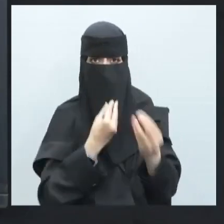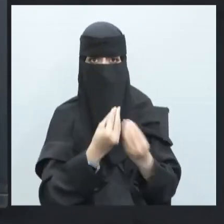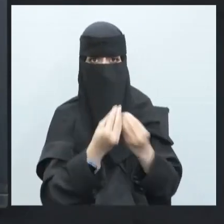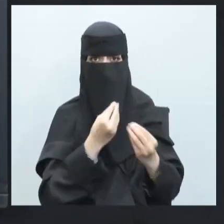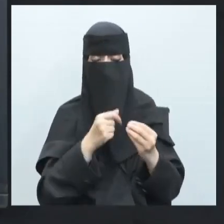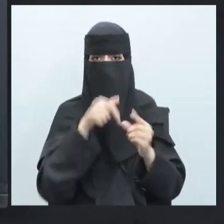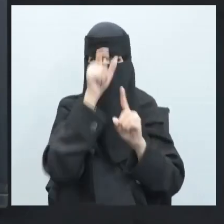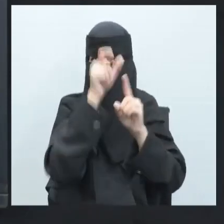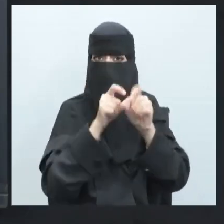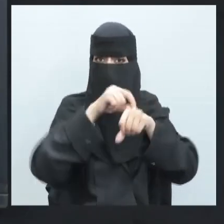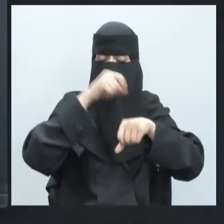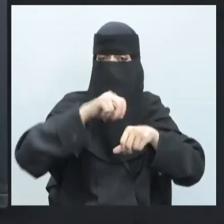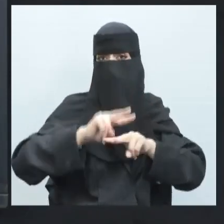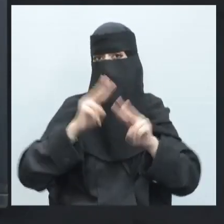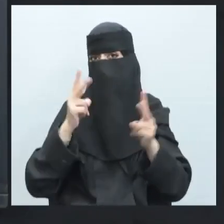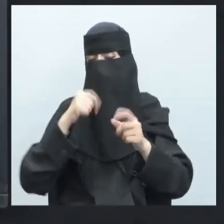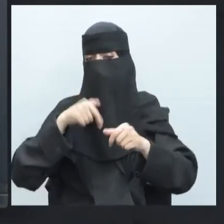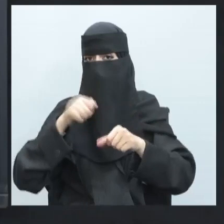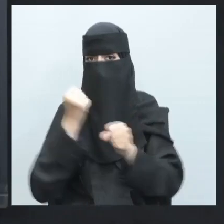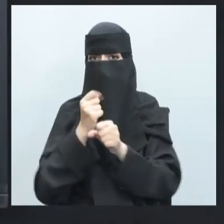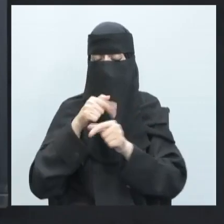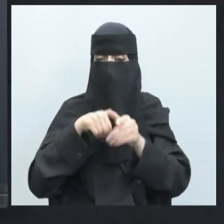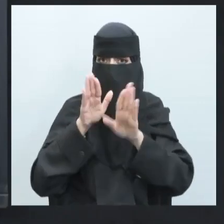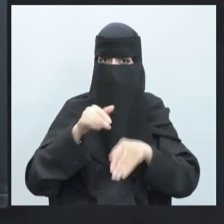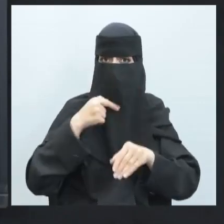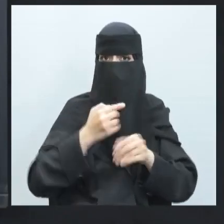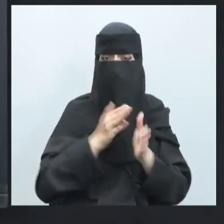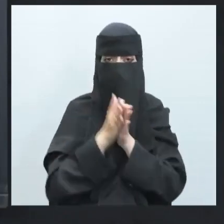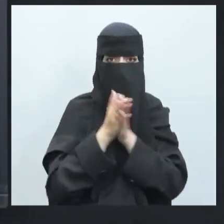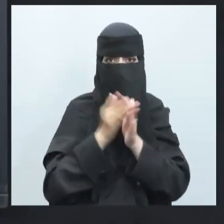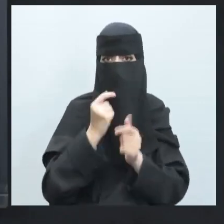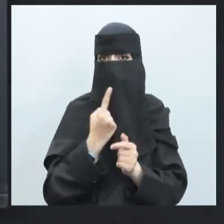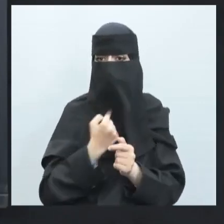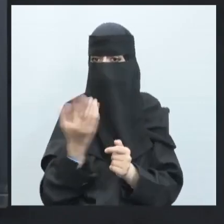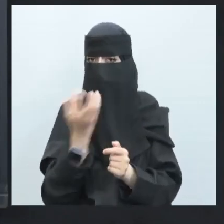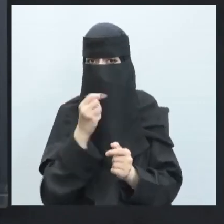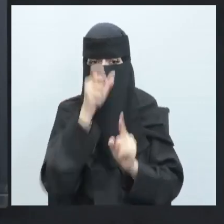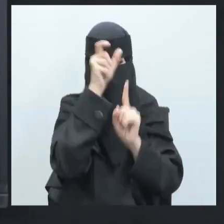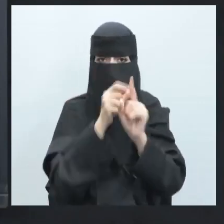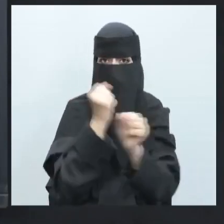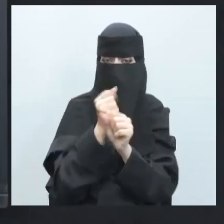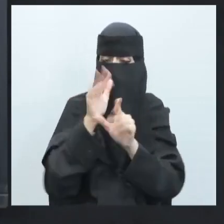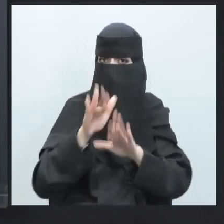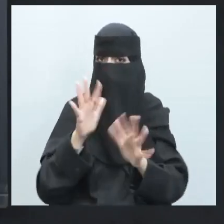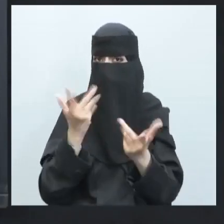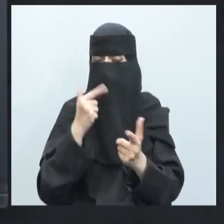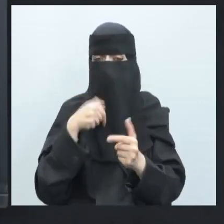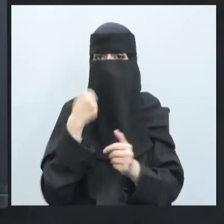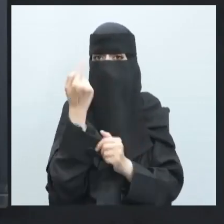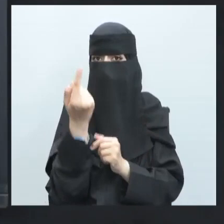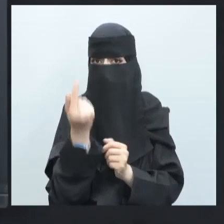وبالتالي اختلف العمل اختلف اصبح هنالك اهتمام برغبات واحتياجات الموظف وايضا